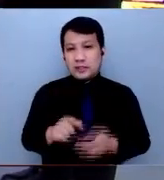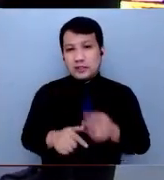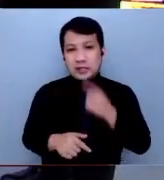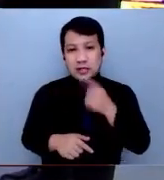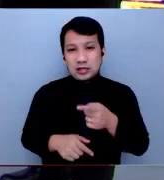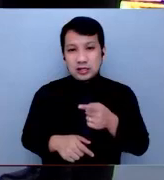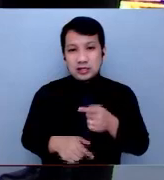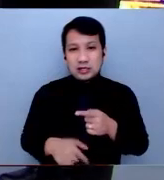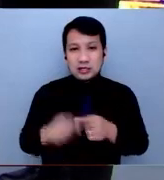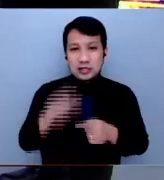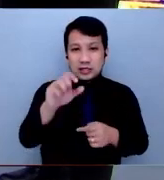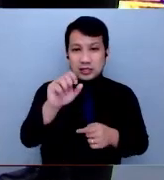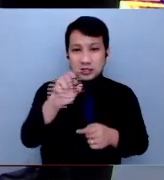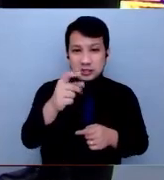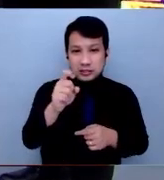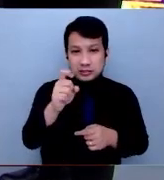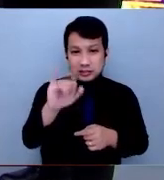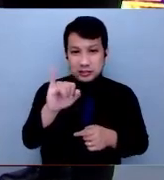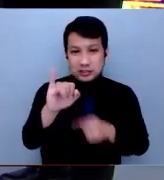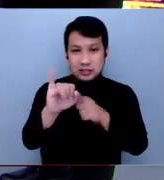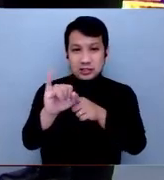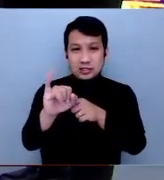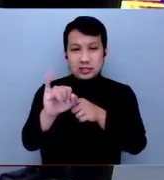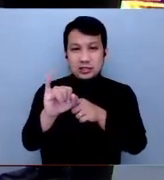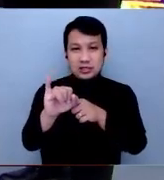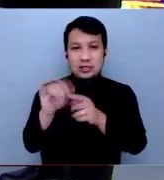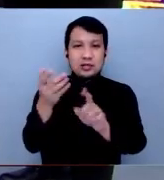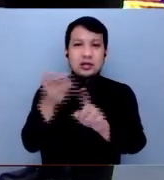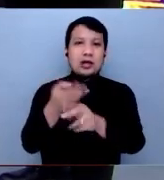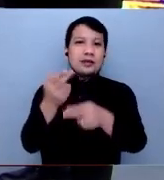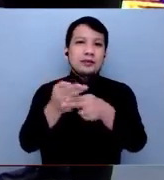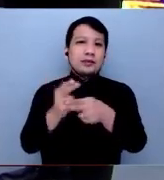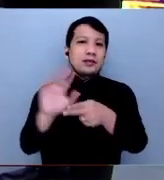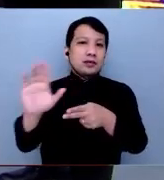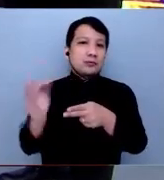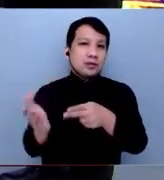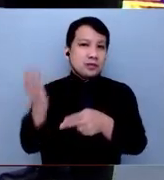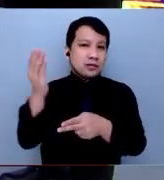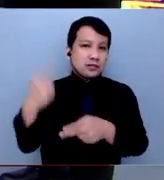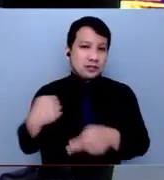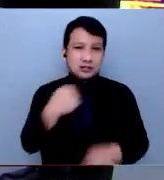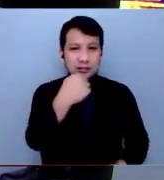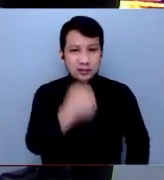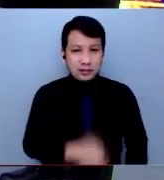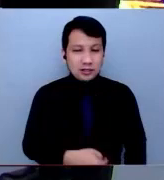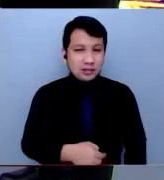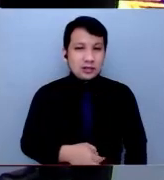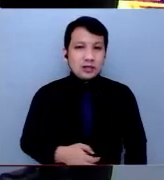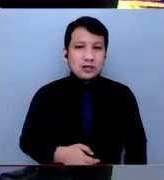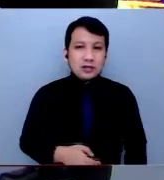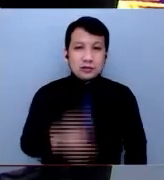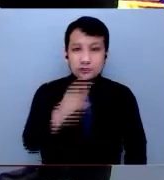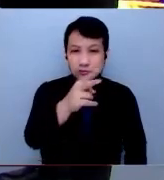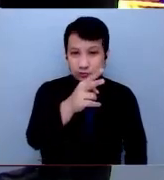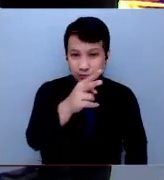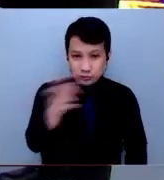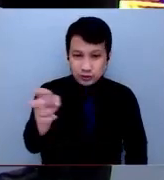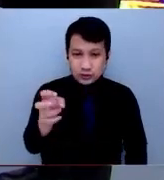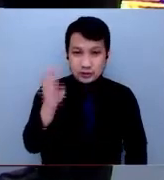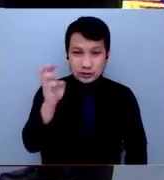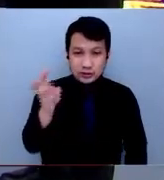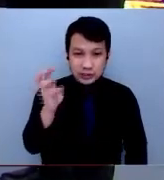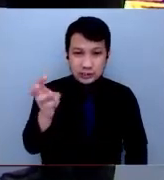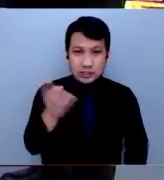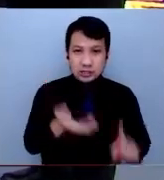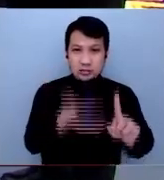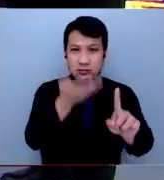Xi ay isa sa mga pinakapopular na pangalan sa China. Katunayan, ito po ang 260th most popular name sa